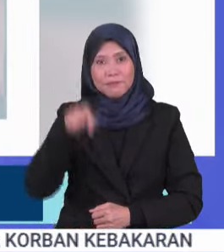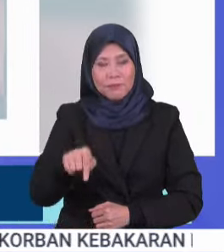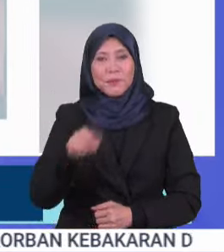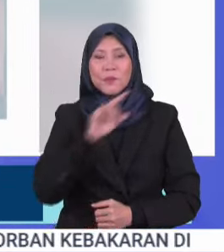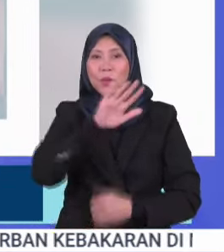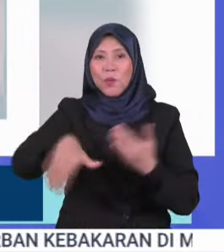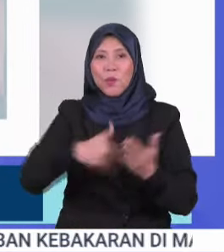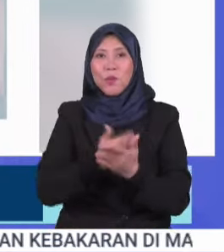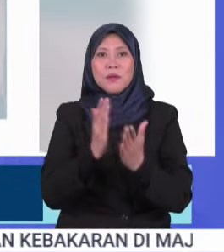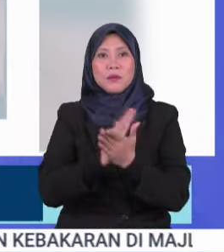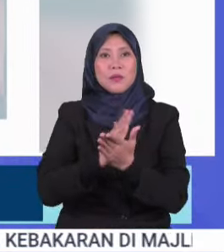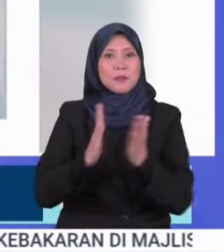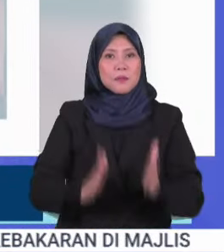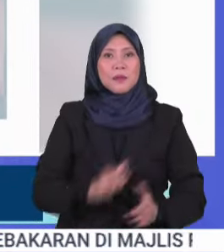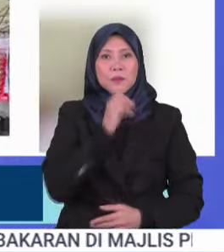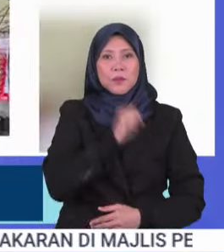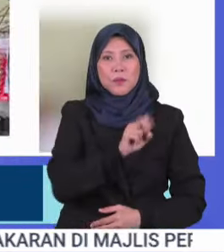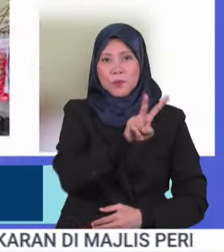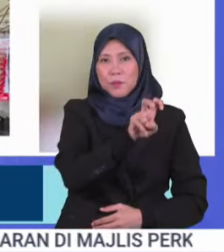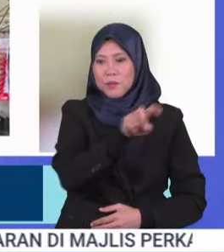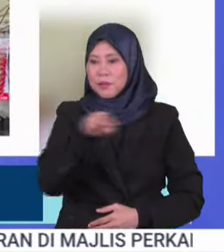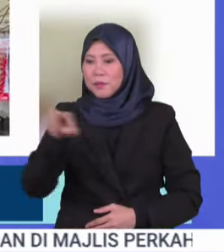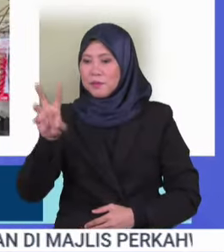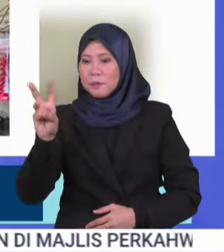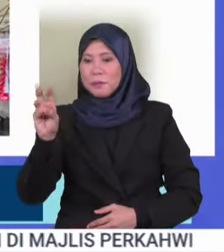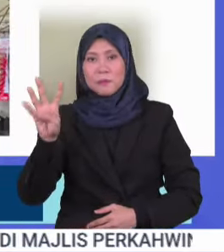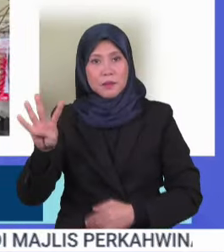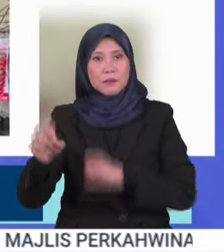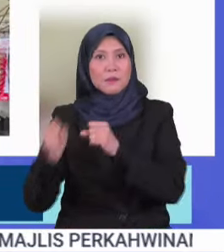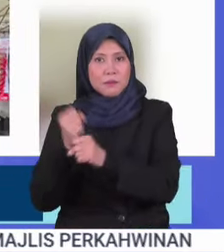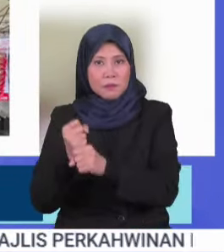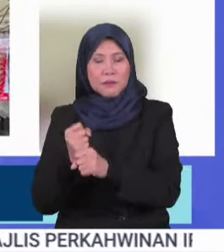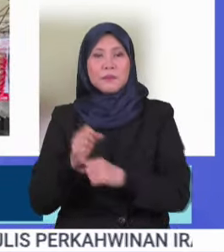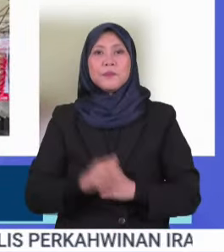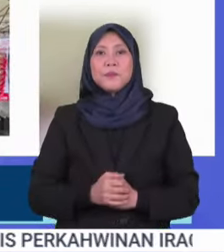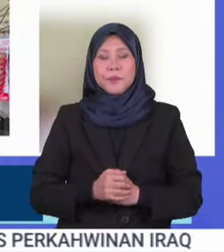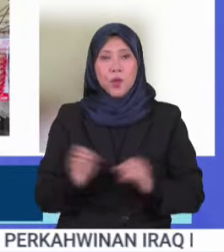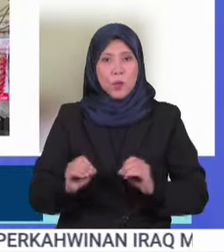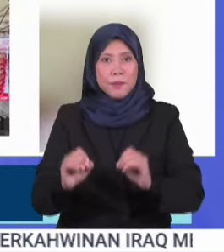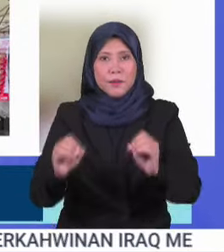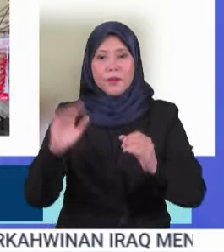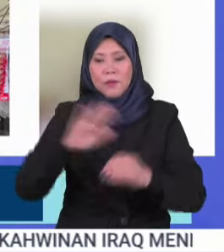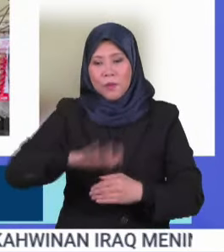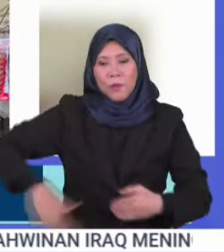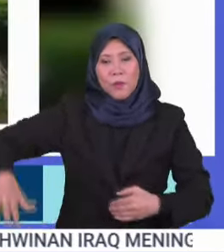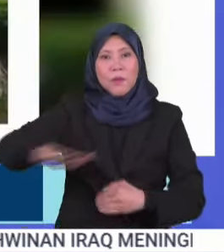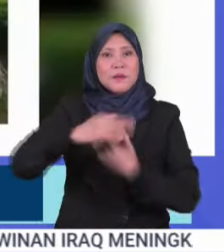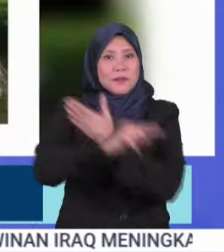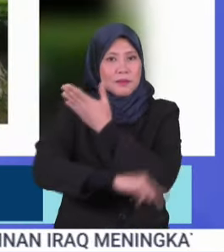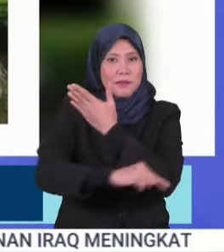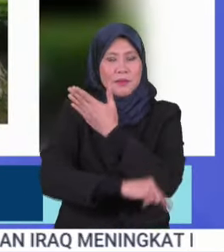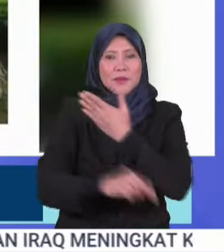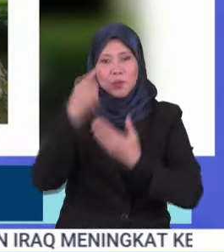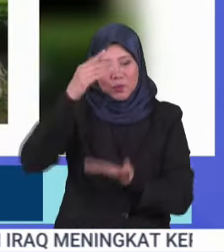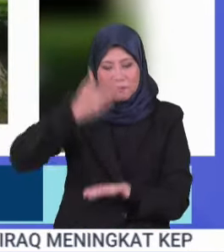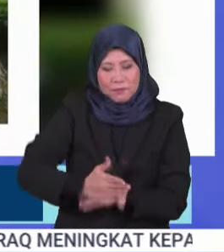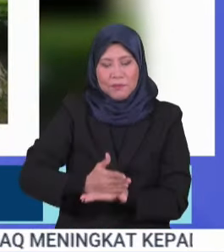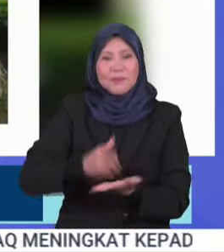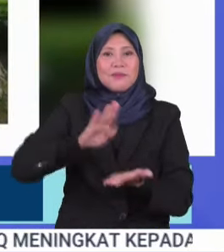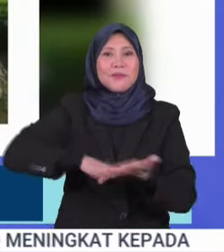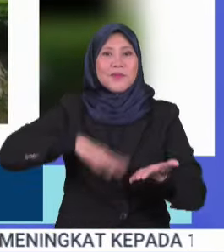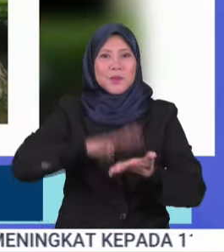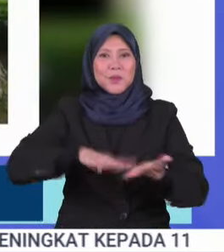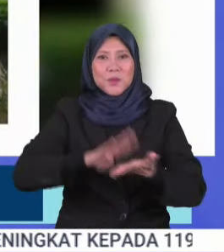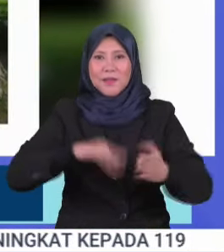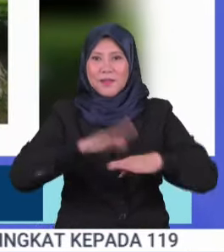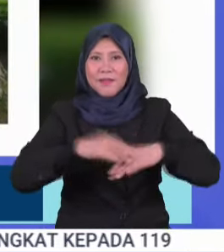berkata kesemua suspek berusia 20 hingga 64 tahun. Operasi dijalankan di seluruh negeri untuk banteras kegiatan judi